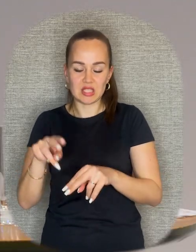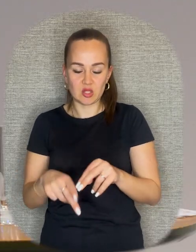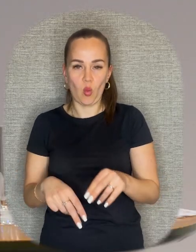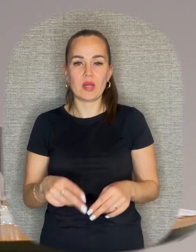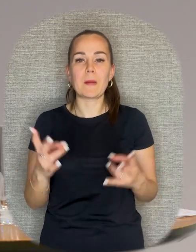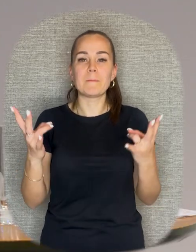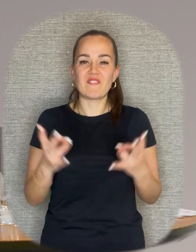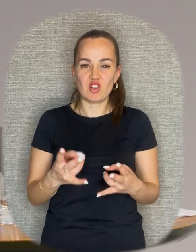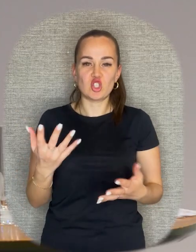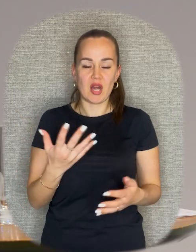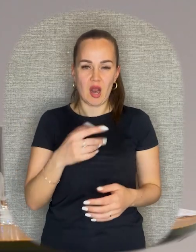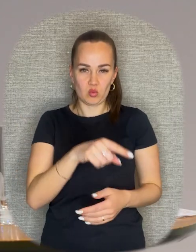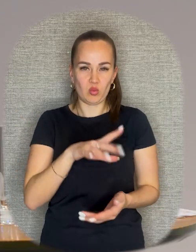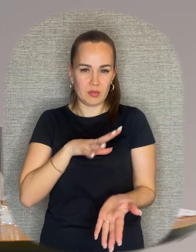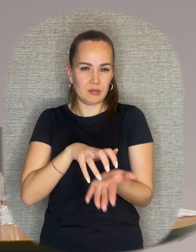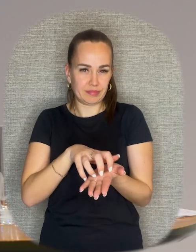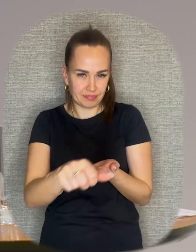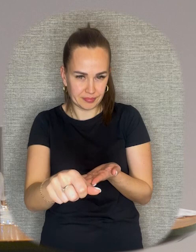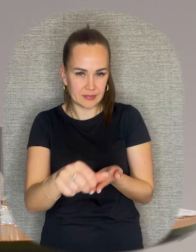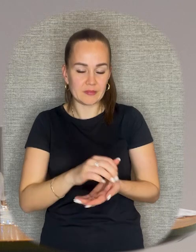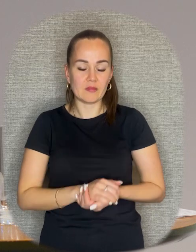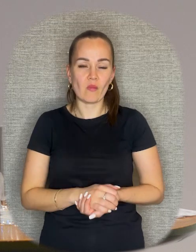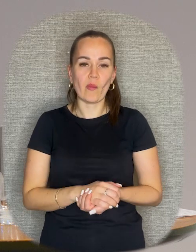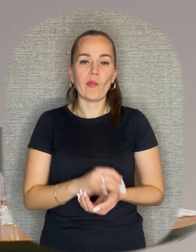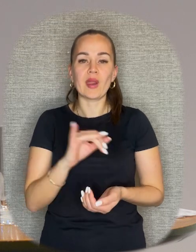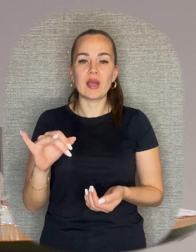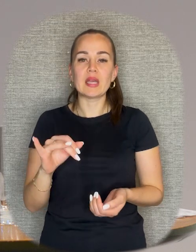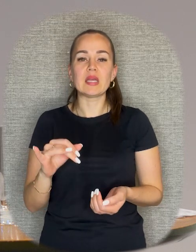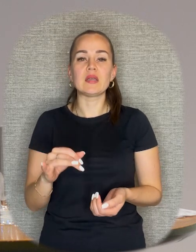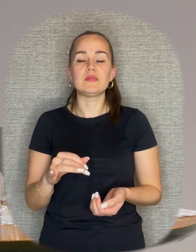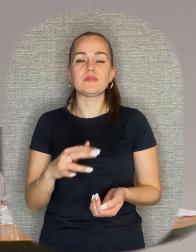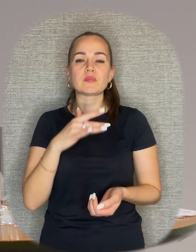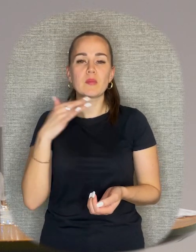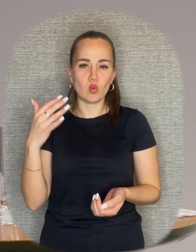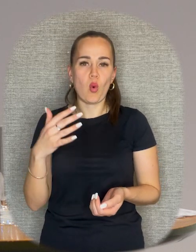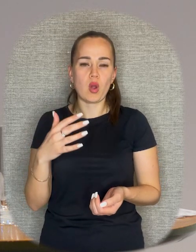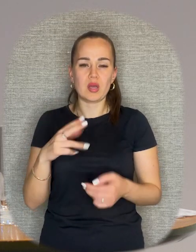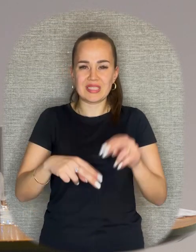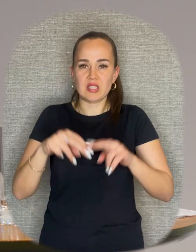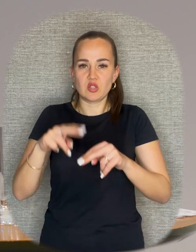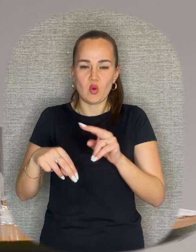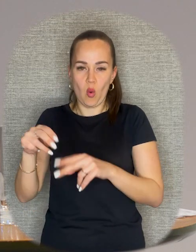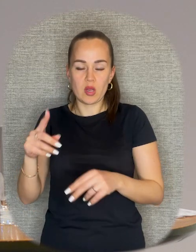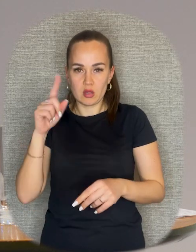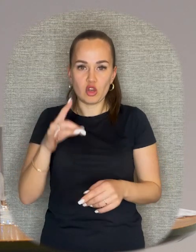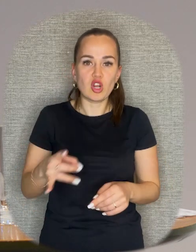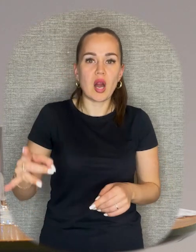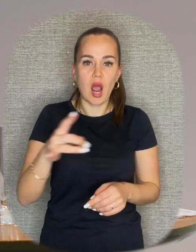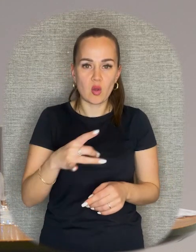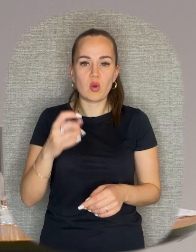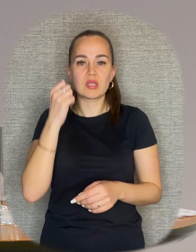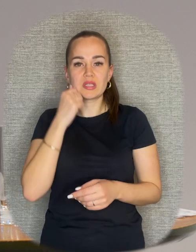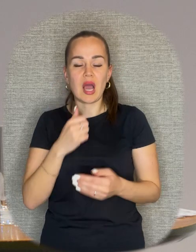дрова участков городской застройки повреждения нанесённые историческим ансамблем а также уничтожение